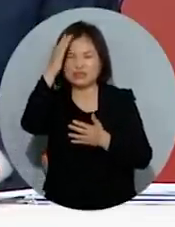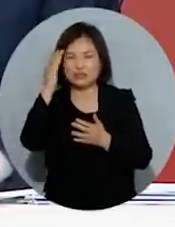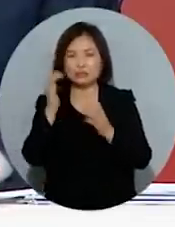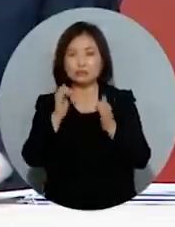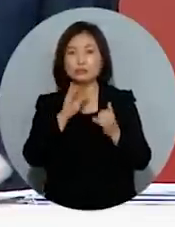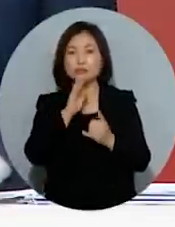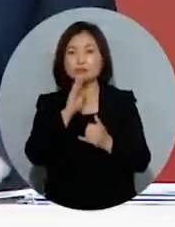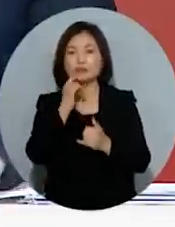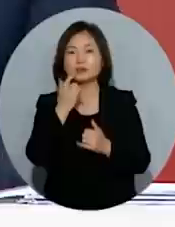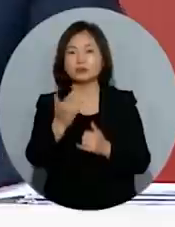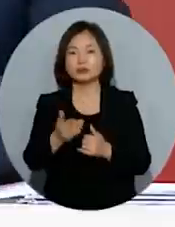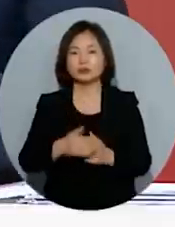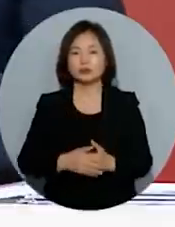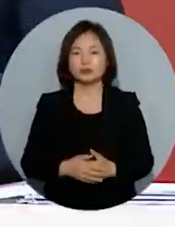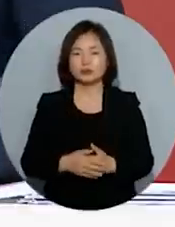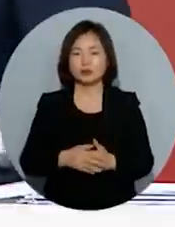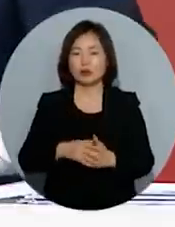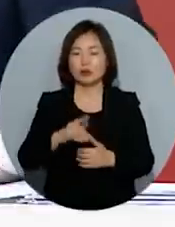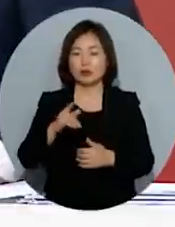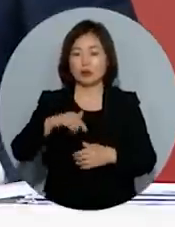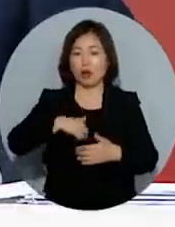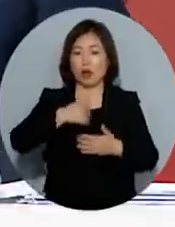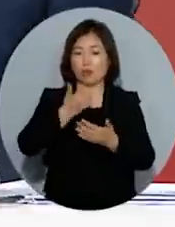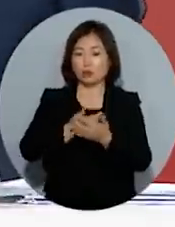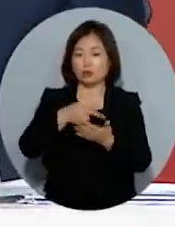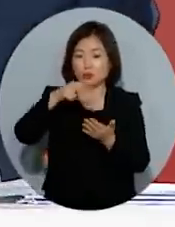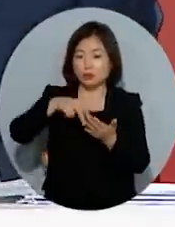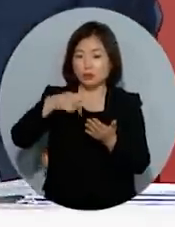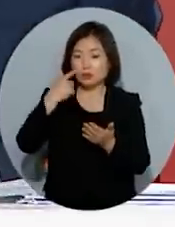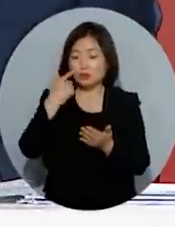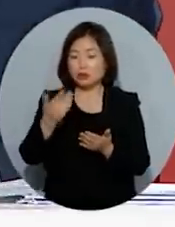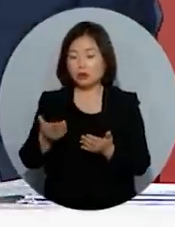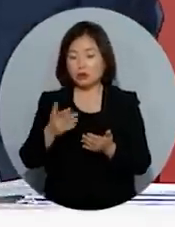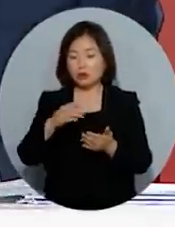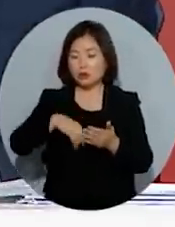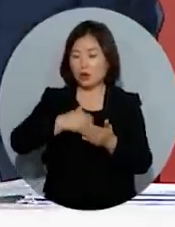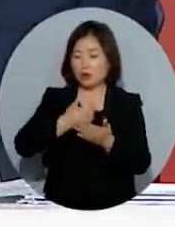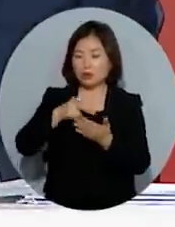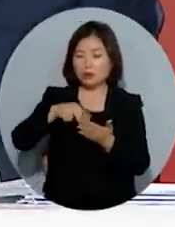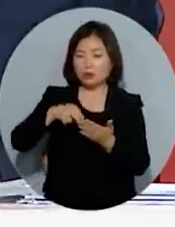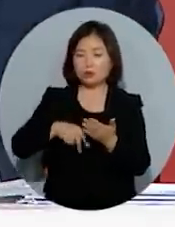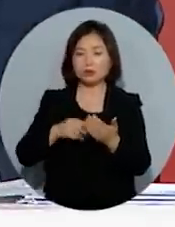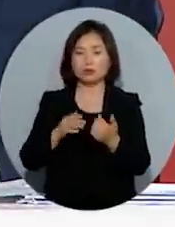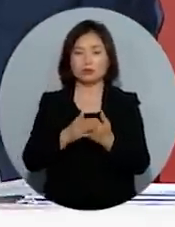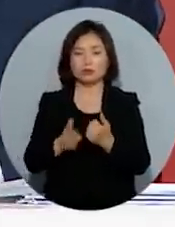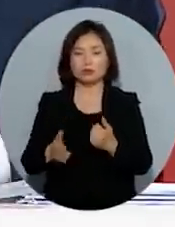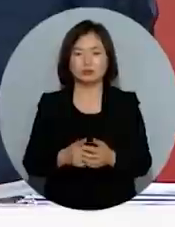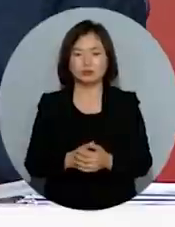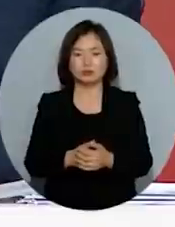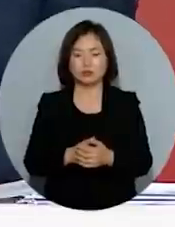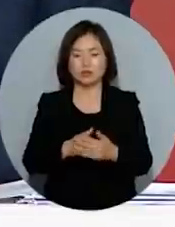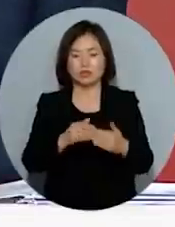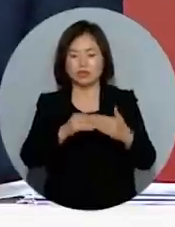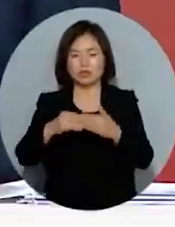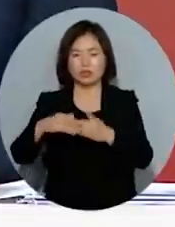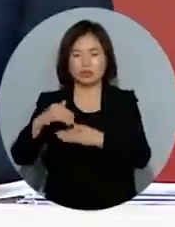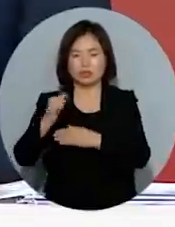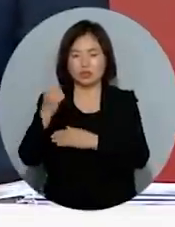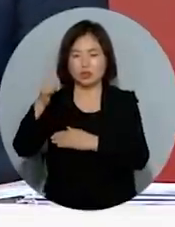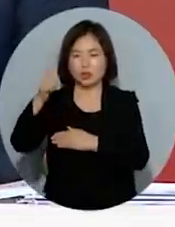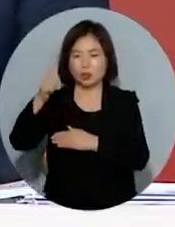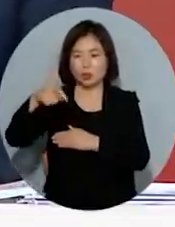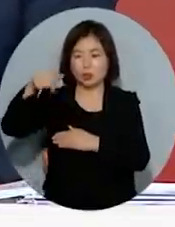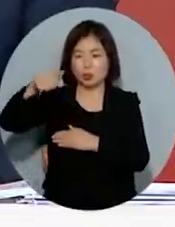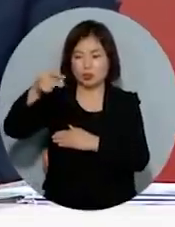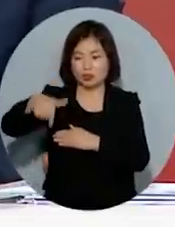그렇습니다. 그것을 그렇게 감명 깊게 읽으셨습니까? 예? 그렇게 감명 깊게 읽으셔가지고 리더십 얘기할 때 후흑을